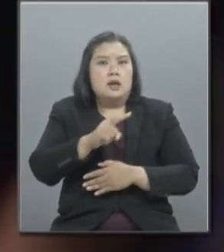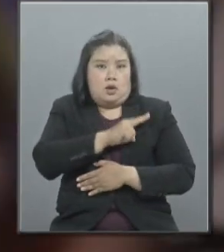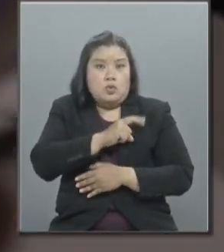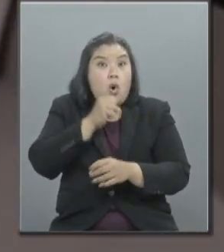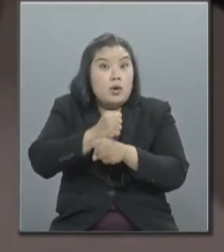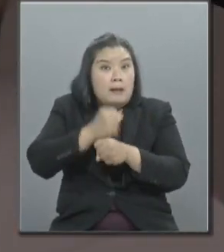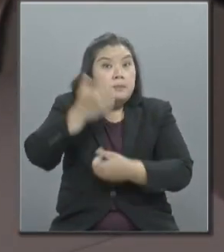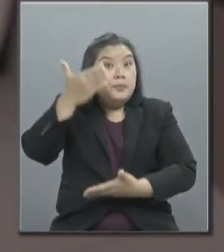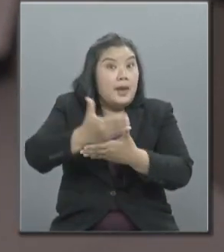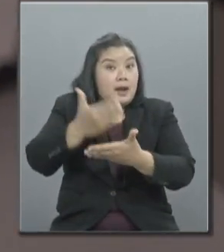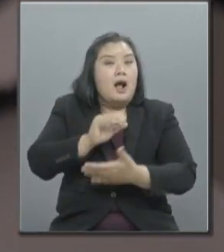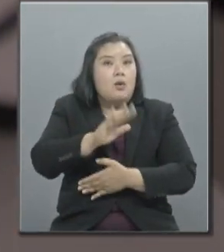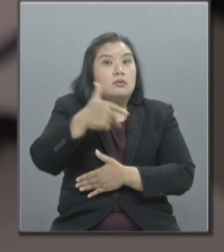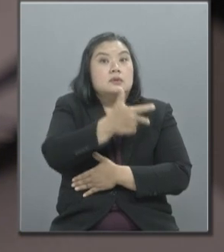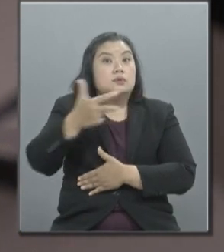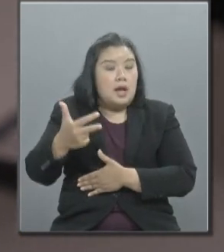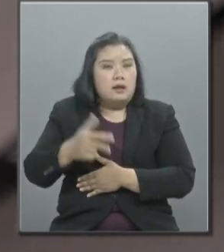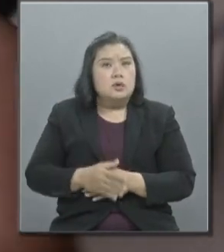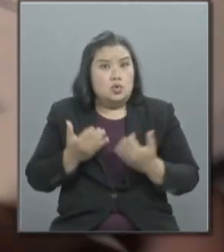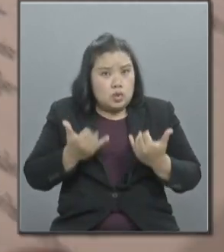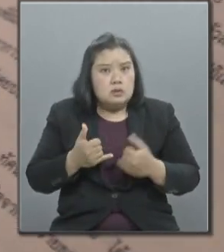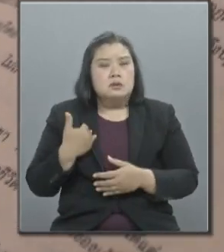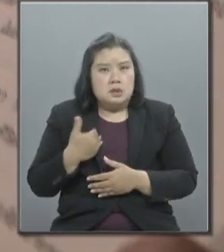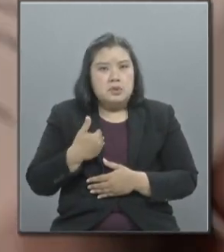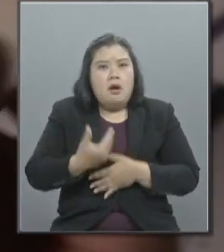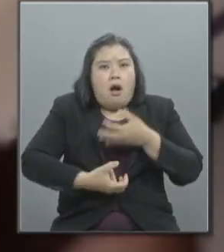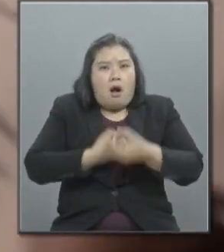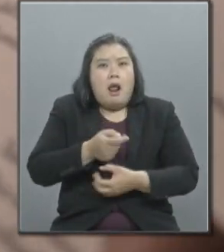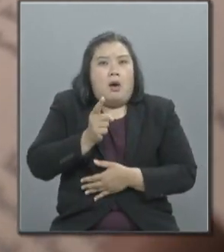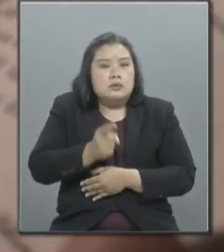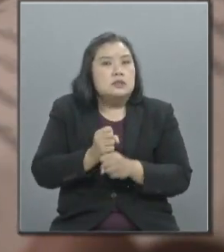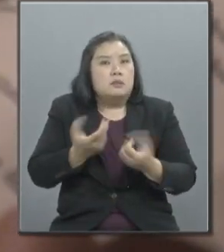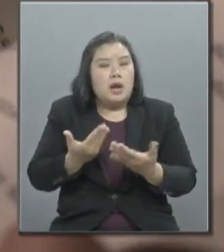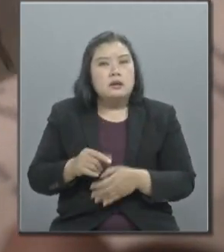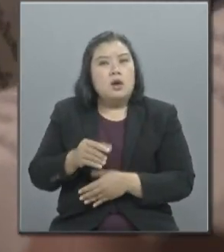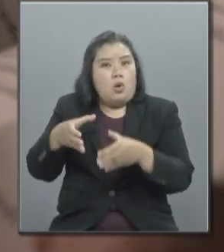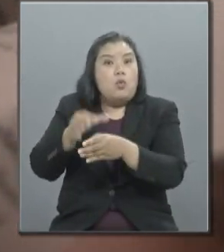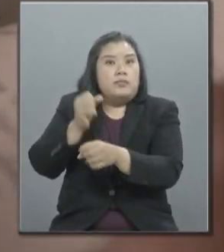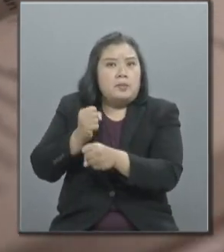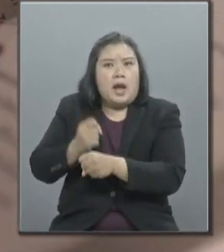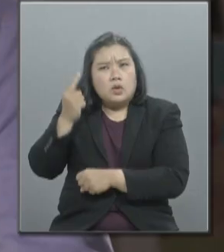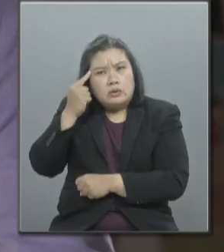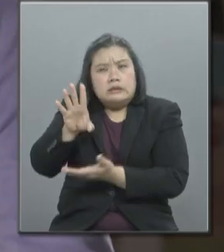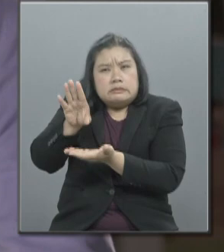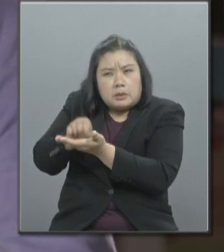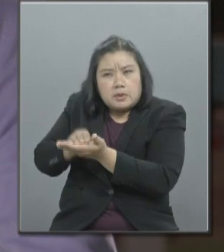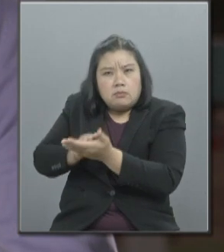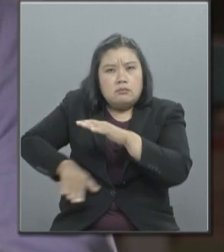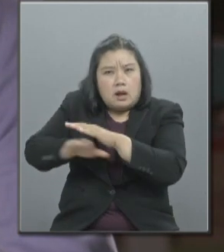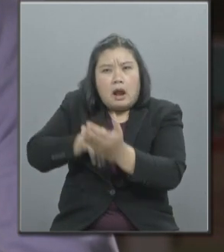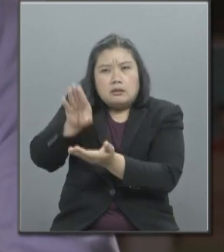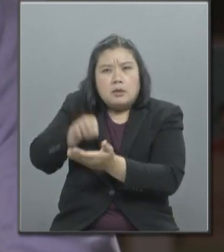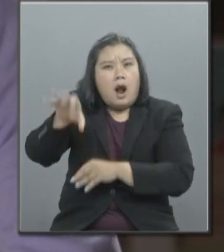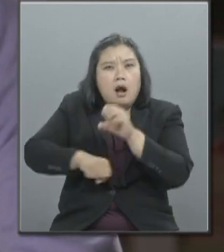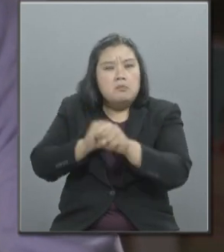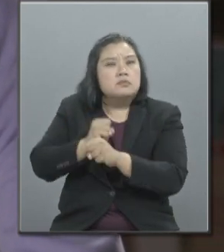ค่ะว่ากว่าที่เรื่องราวแต่ละเรื่องจะถูกเปิดเผยผ่านรายการทีมงานจะต้องสืบค้นข้อมูลกันอย่างไรบ้างข้อมูลหลายด้านค่ะ